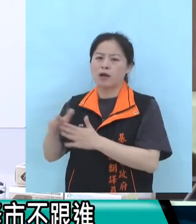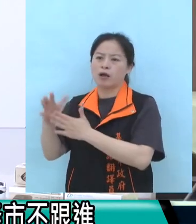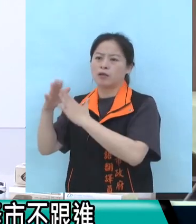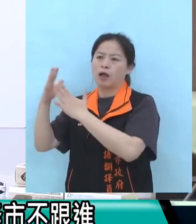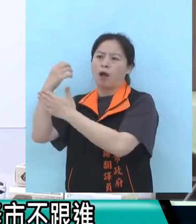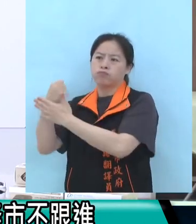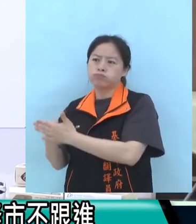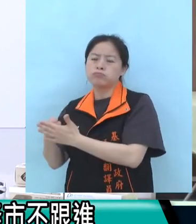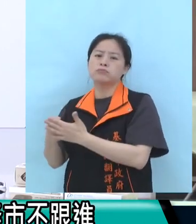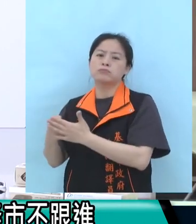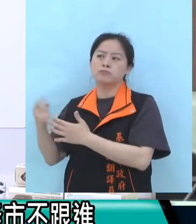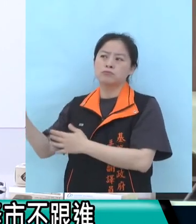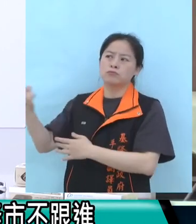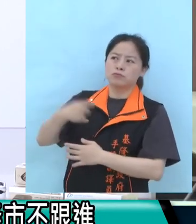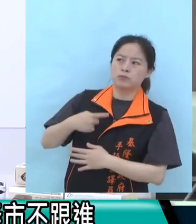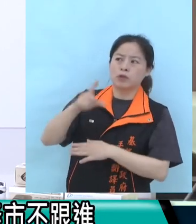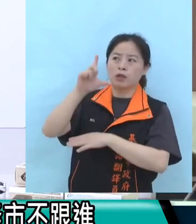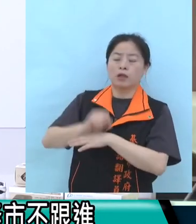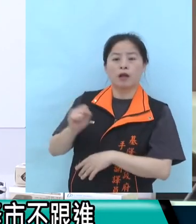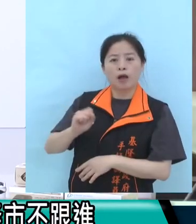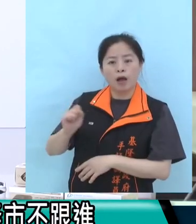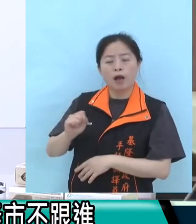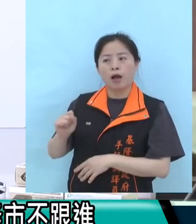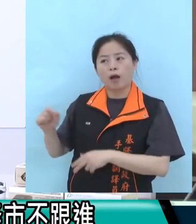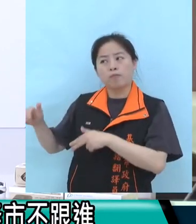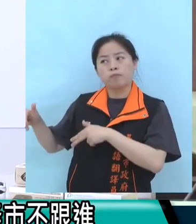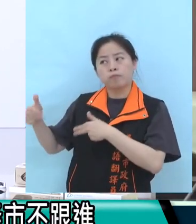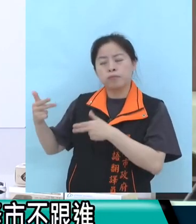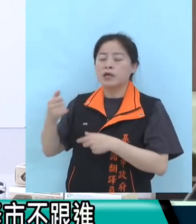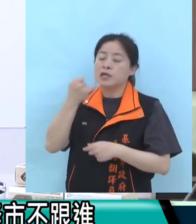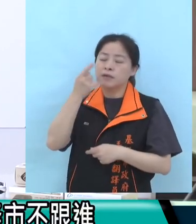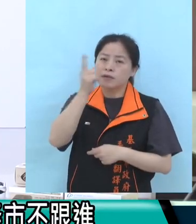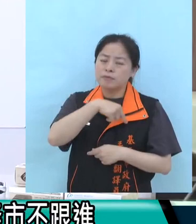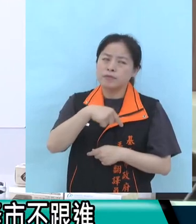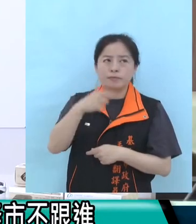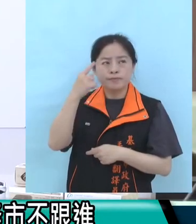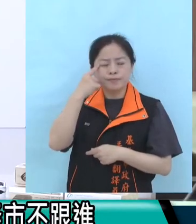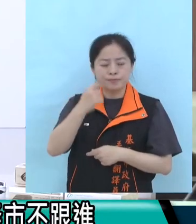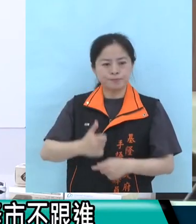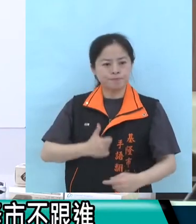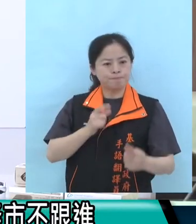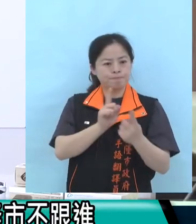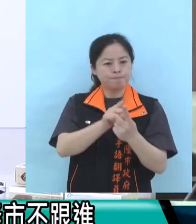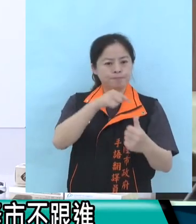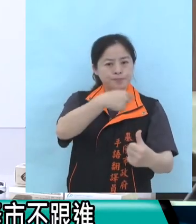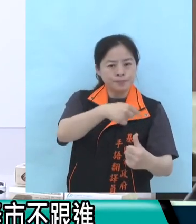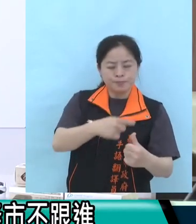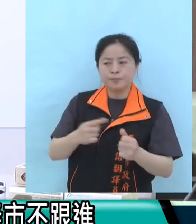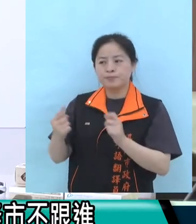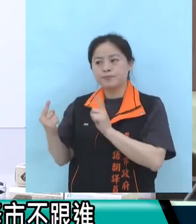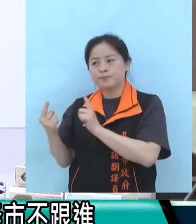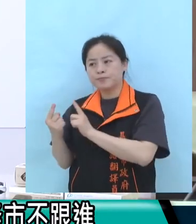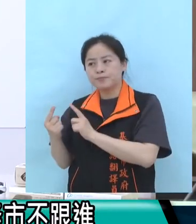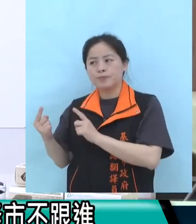里面来上课的话，能不能一方面是实体，另外一方面也用视